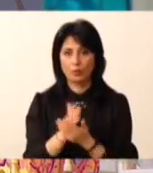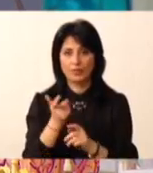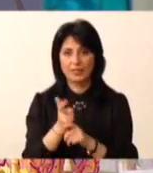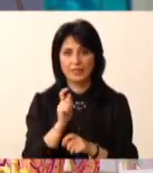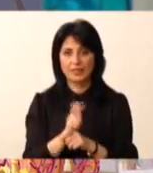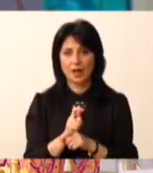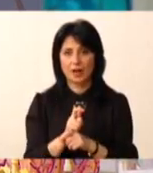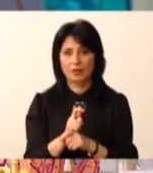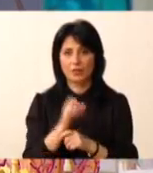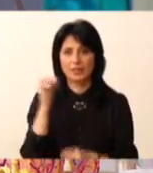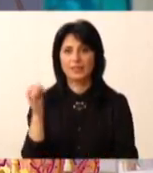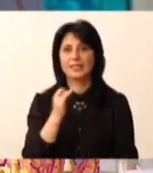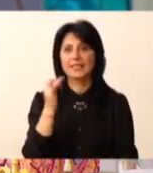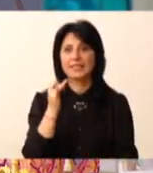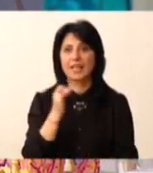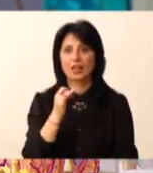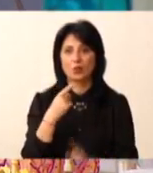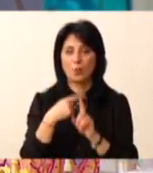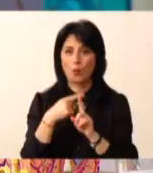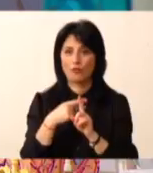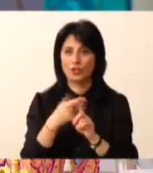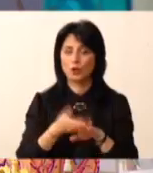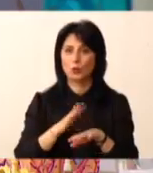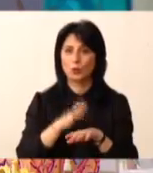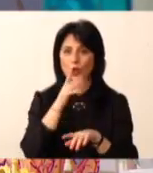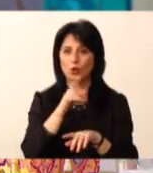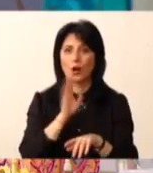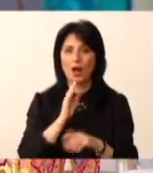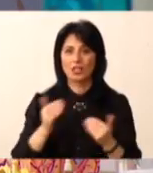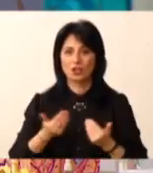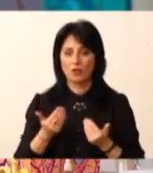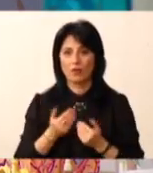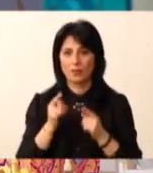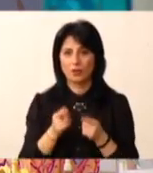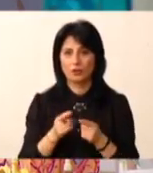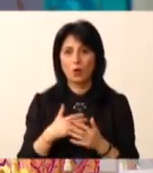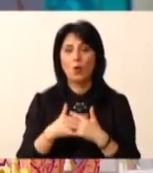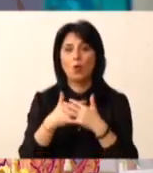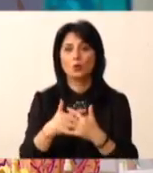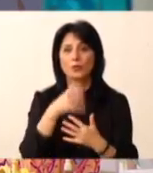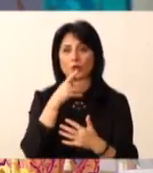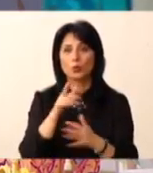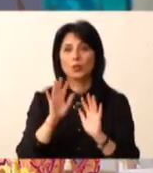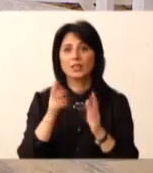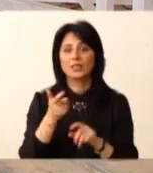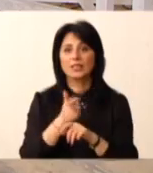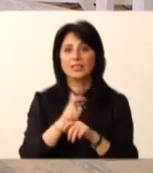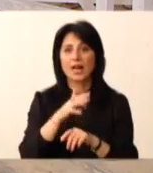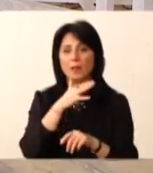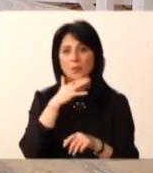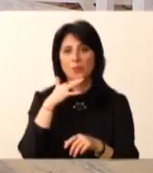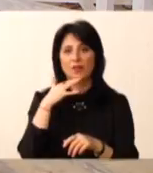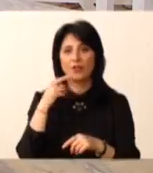ძალიან ესეთი საინტერესო პოზიტიური და ამავე დროს რთული პერიოდი ქალის ცხოვრებაში. ორსულობის დროს ხდება ძალიან